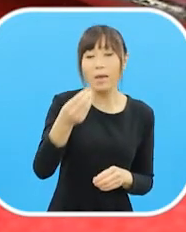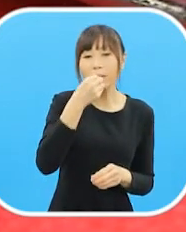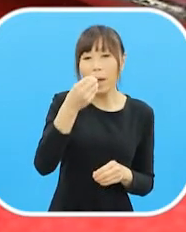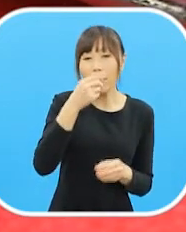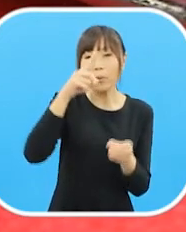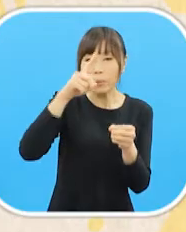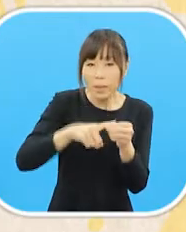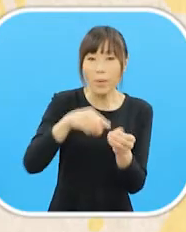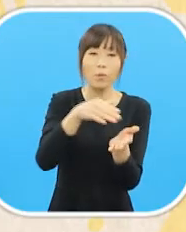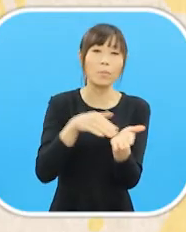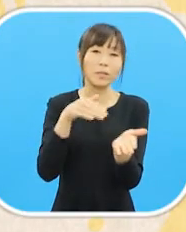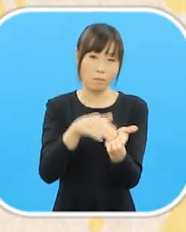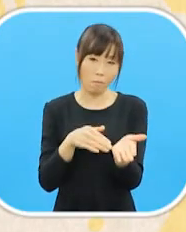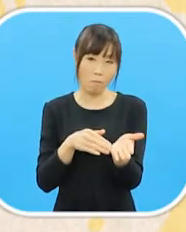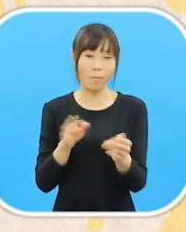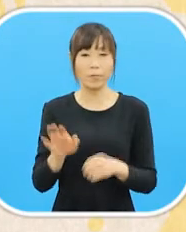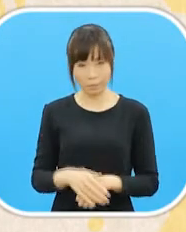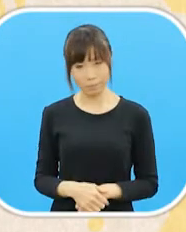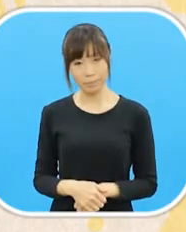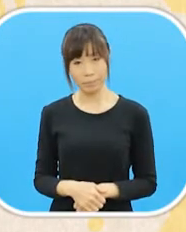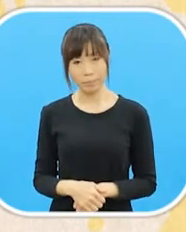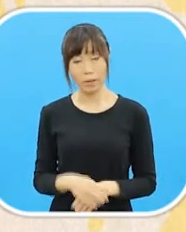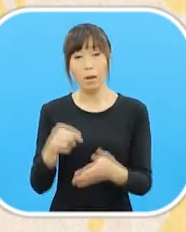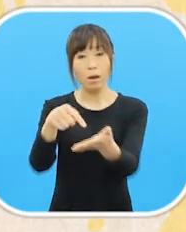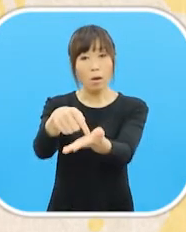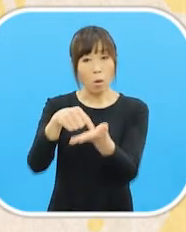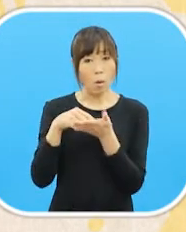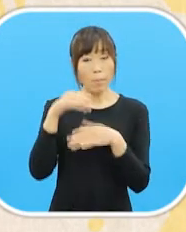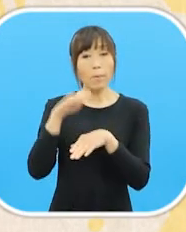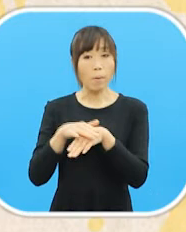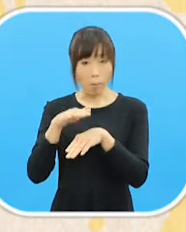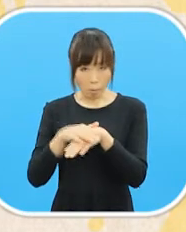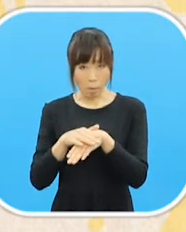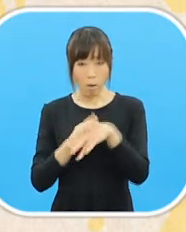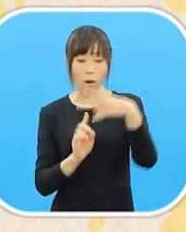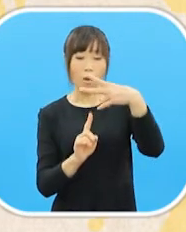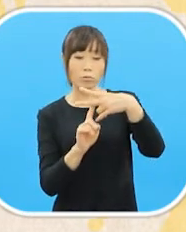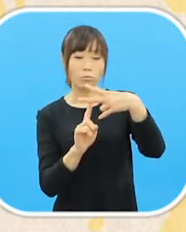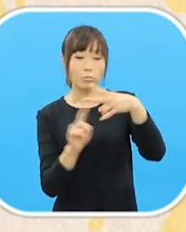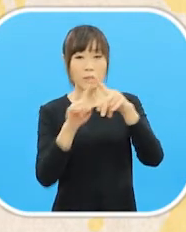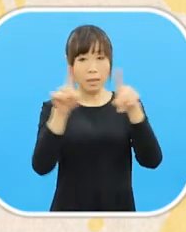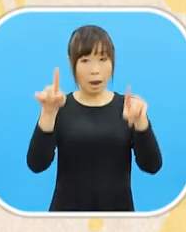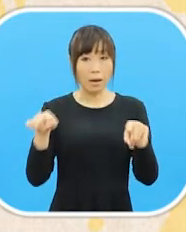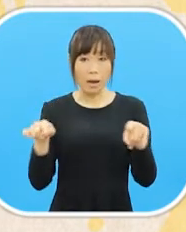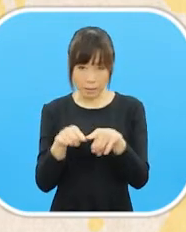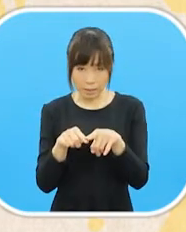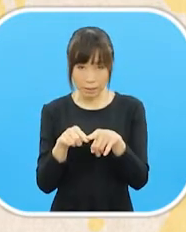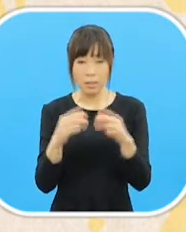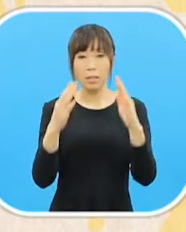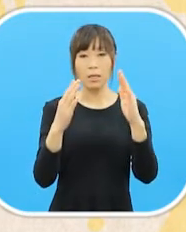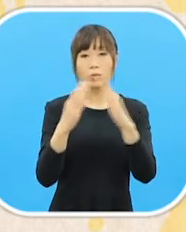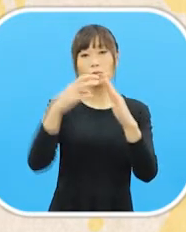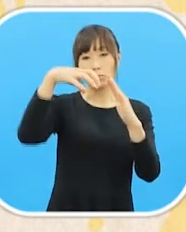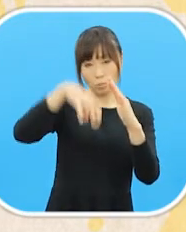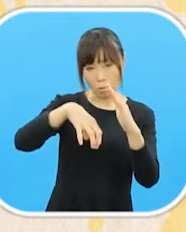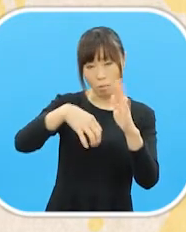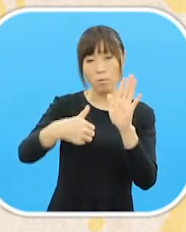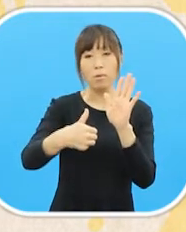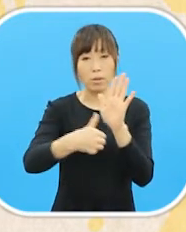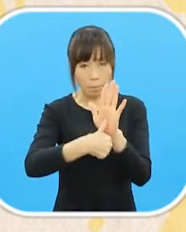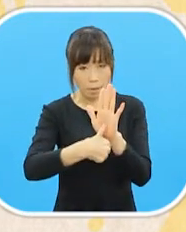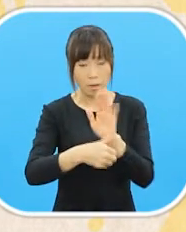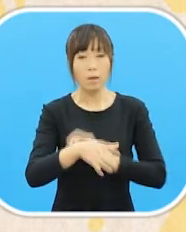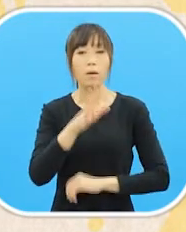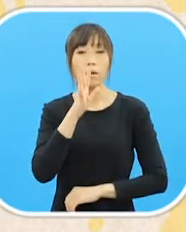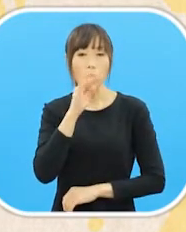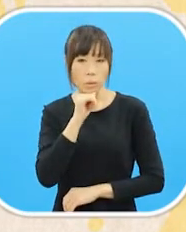がりください。 応募方法は郵便はがきに住所、氏名、年齢、電話番号、希望